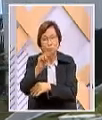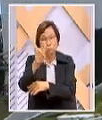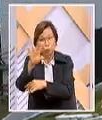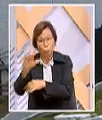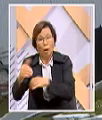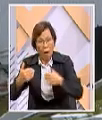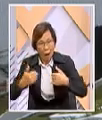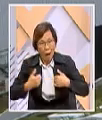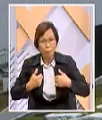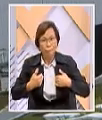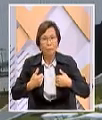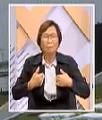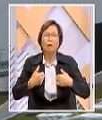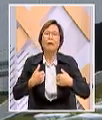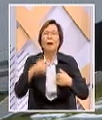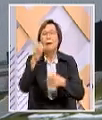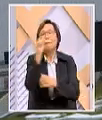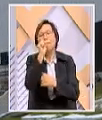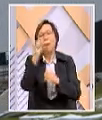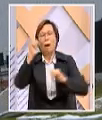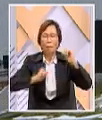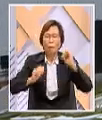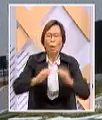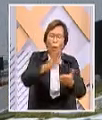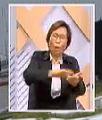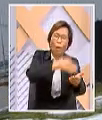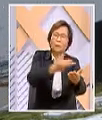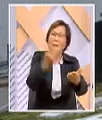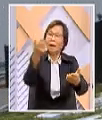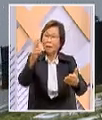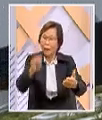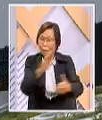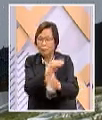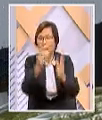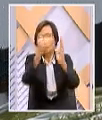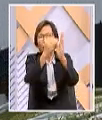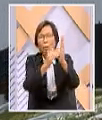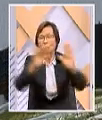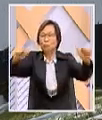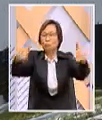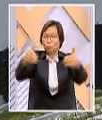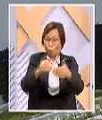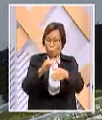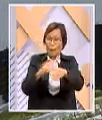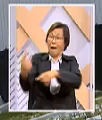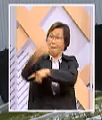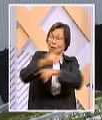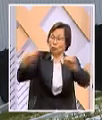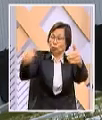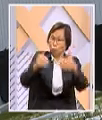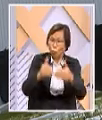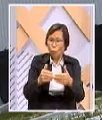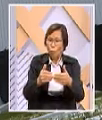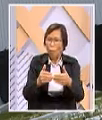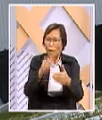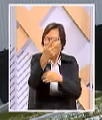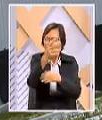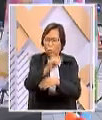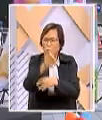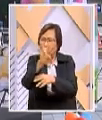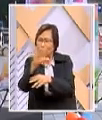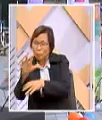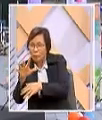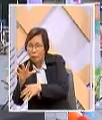dengan persembahan artis dan orkestra RPM. Dan acara penutup pada hari ini bersempena hari RPM